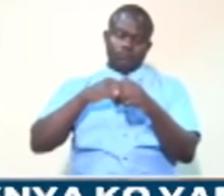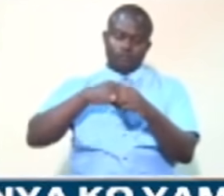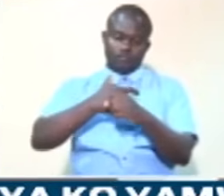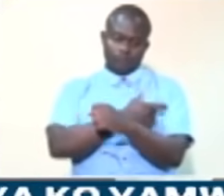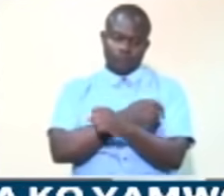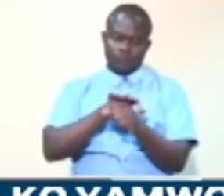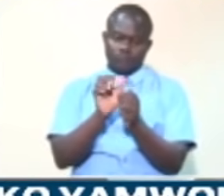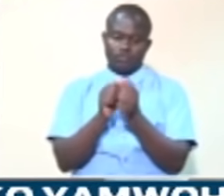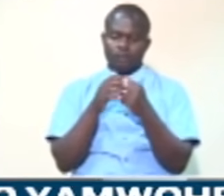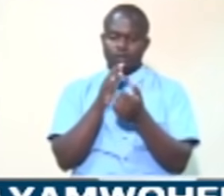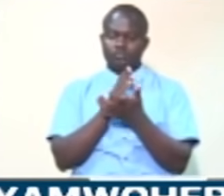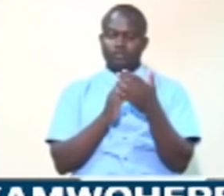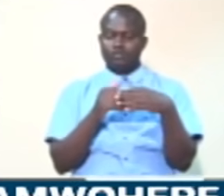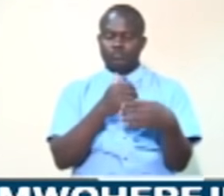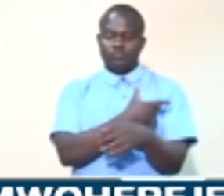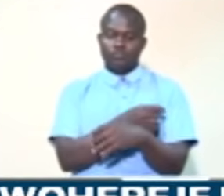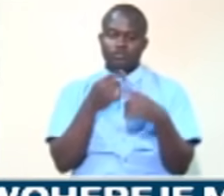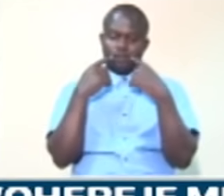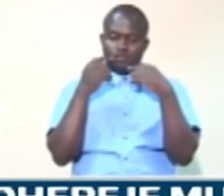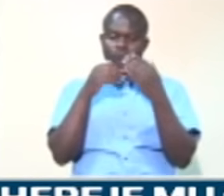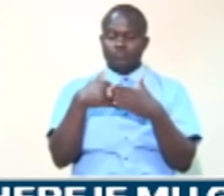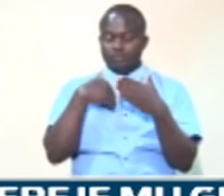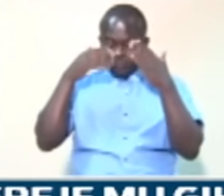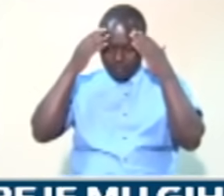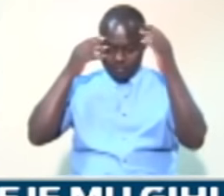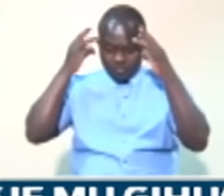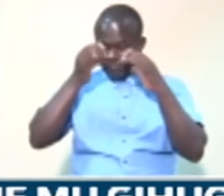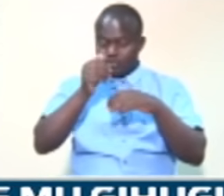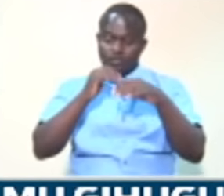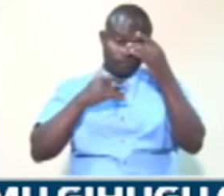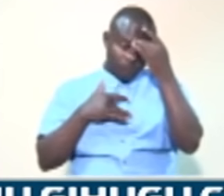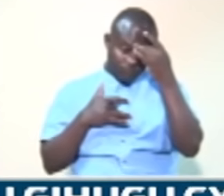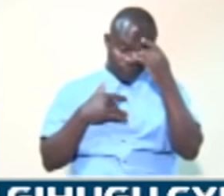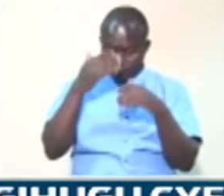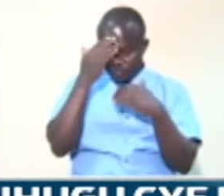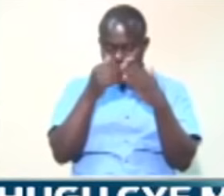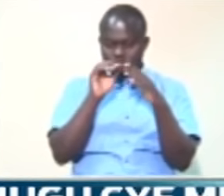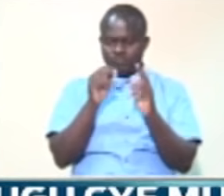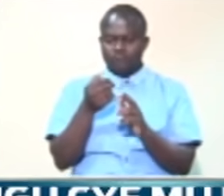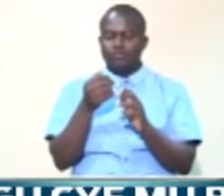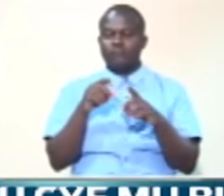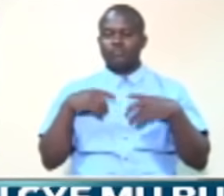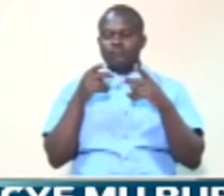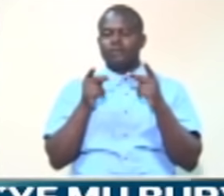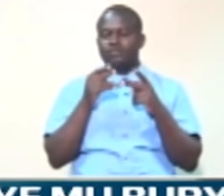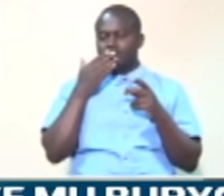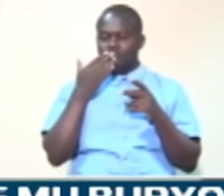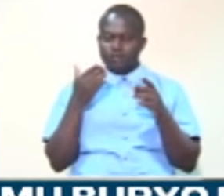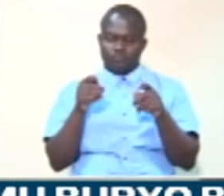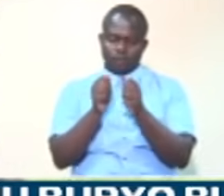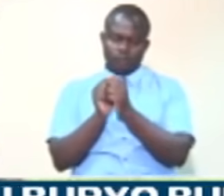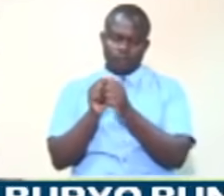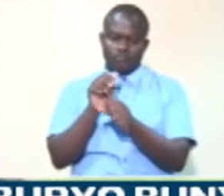COVID-19 bamwe mu bakingiwe bavuze ko bahoranaga impungenge z'iki cyorezo bitewe n'uko baba hantu hamwe kandi ari